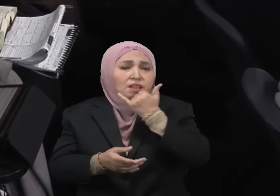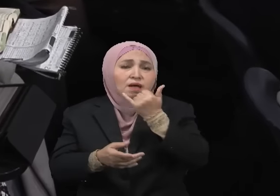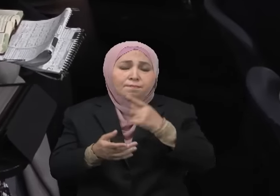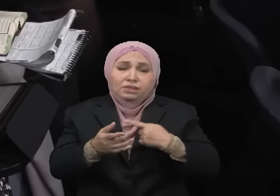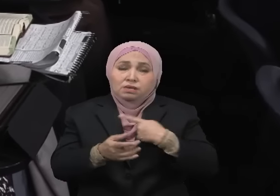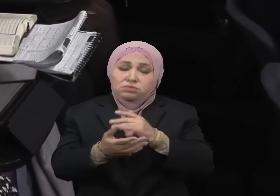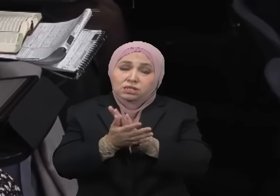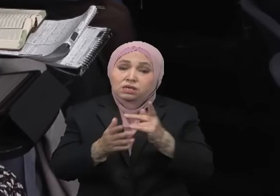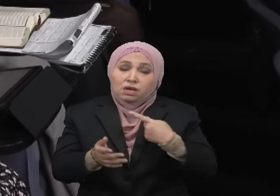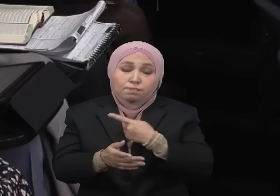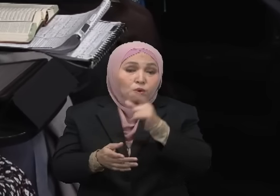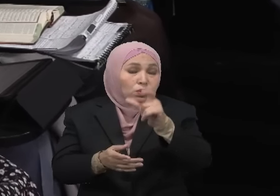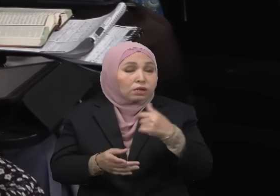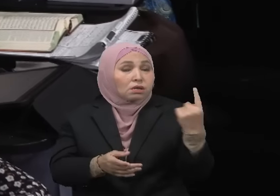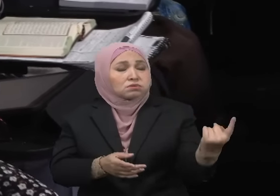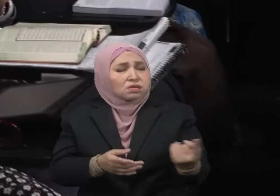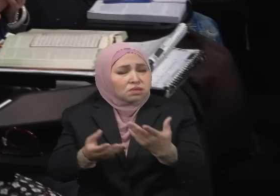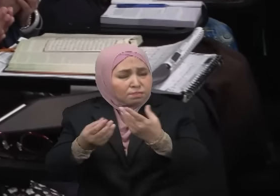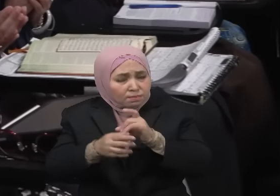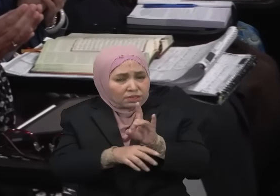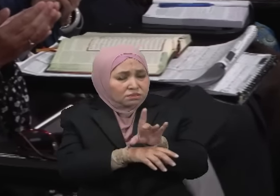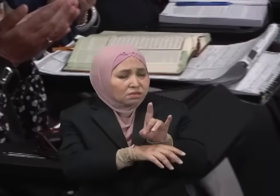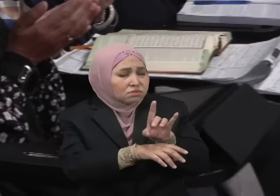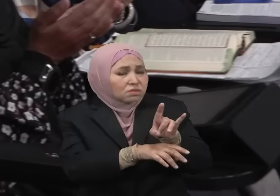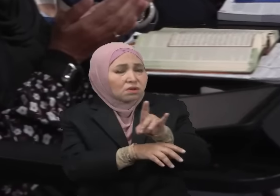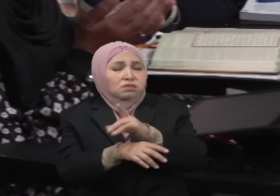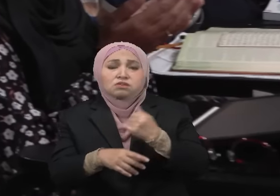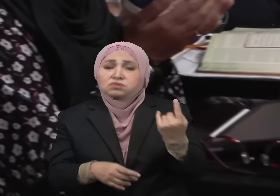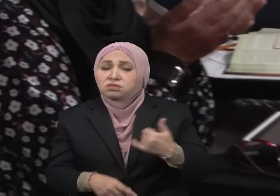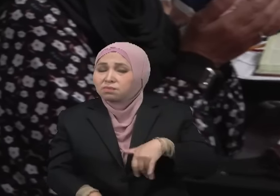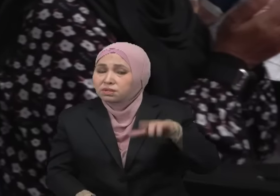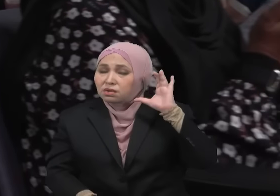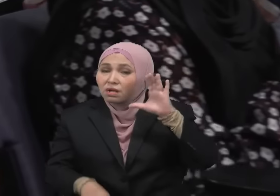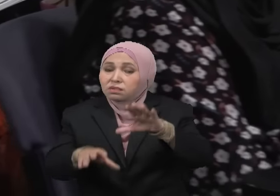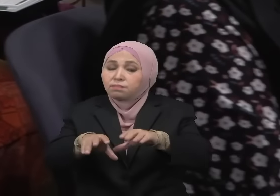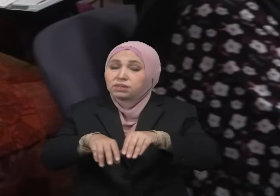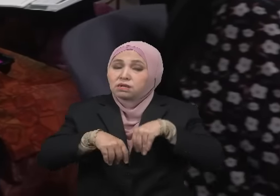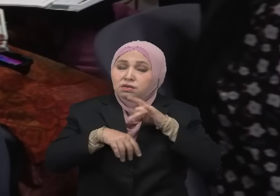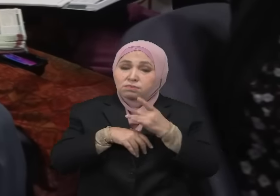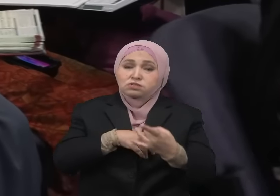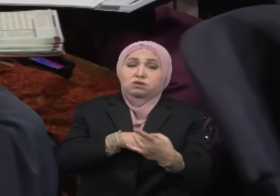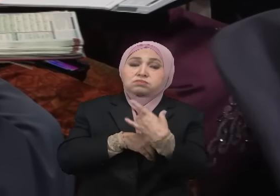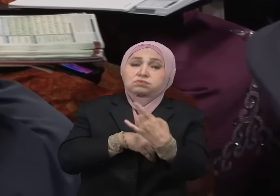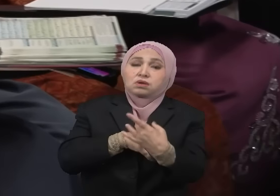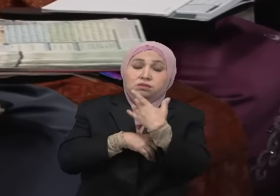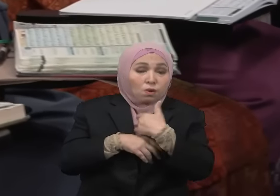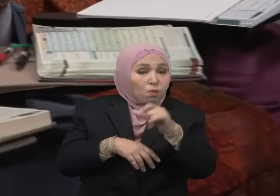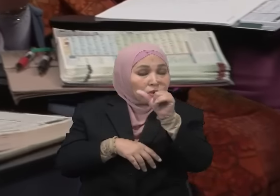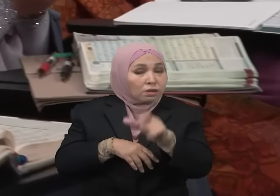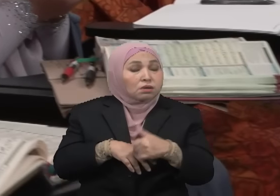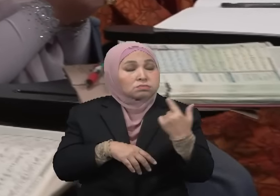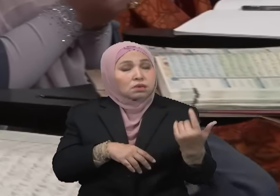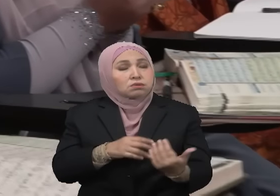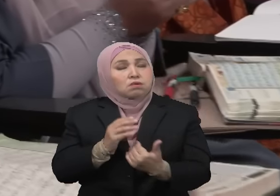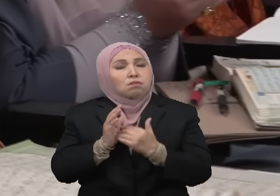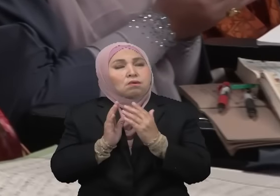kami, jadikanlah kami orang yang sentiasa memberikan nasihat dan sentiasa mendengar dan menerima nasihat, ya Allah. Jadikanlah kami orang yang sentiasa